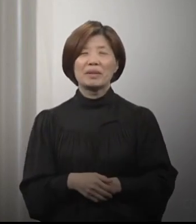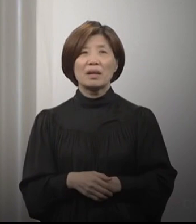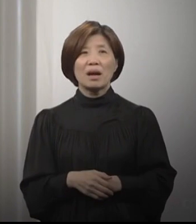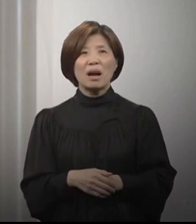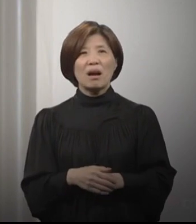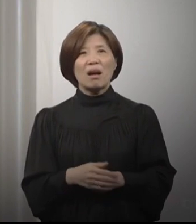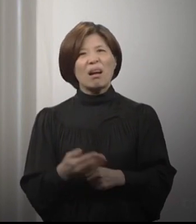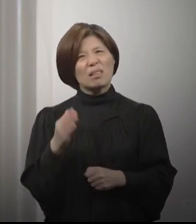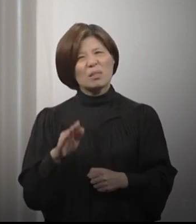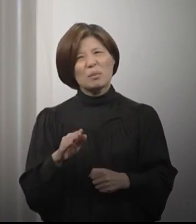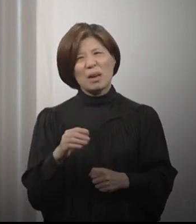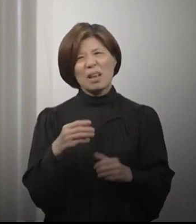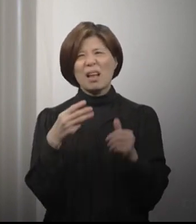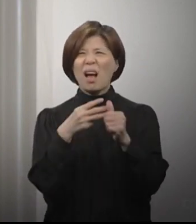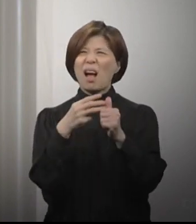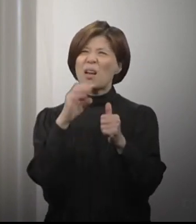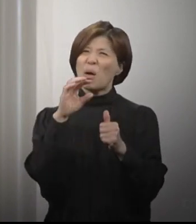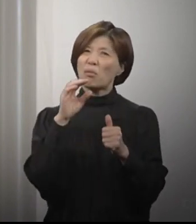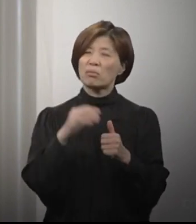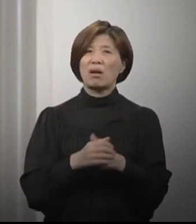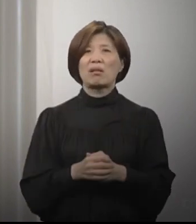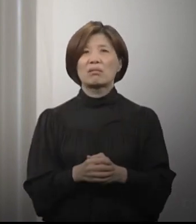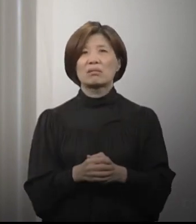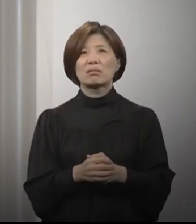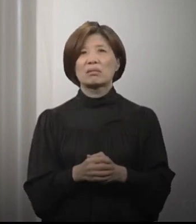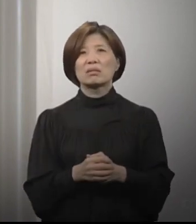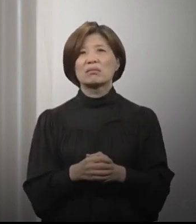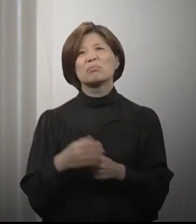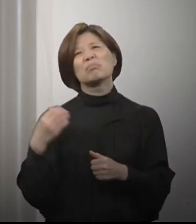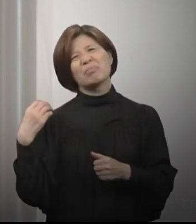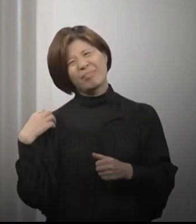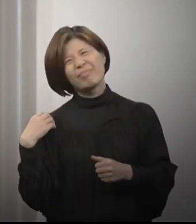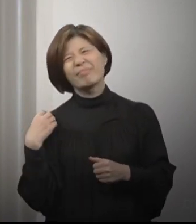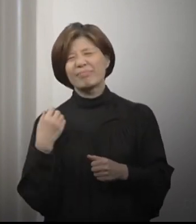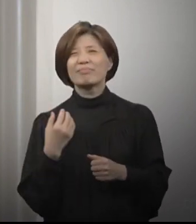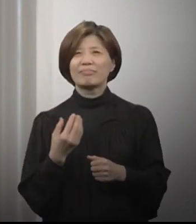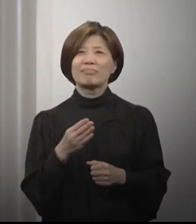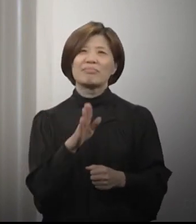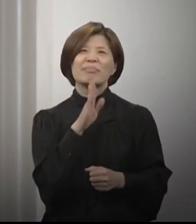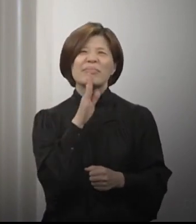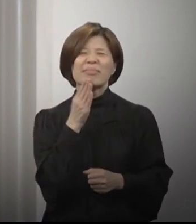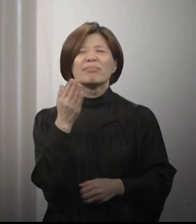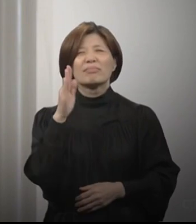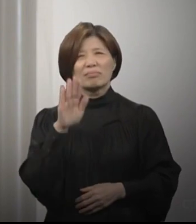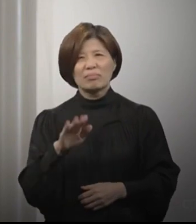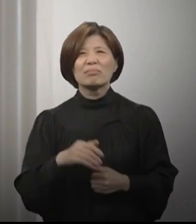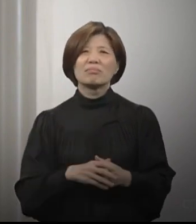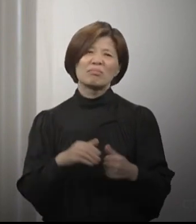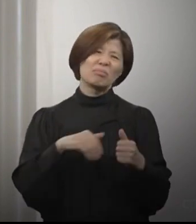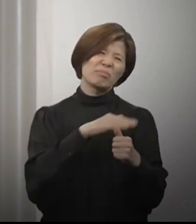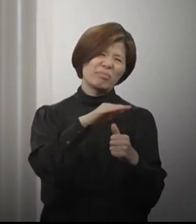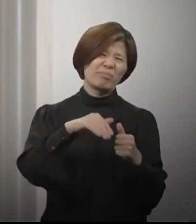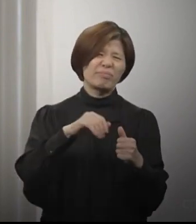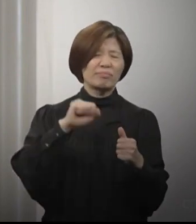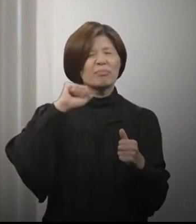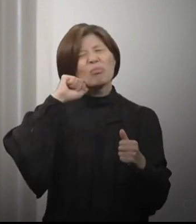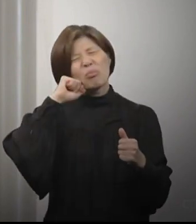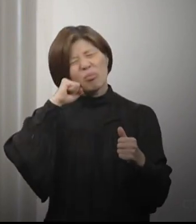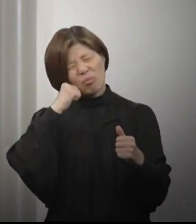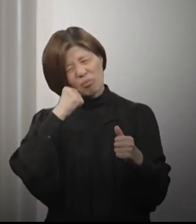하지만 본당 자체적으로 준비를 해야 했지만 저희만으로는 현실적으로 힘든